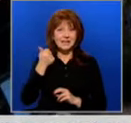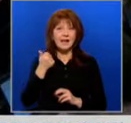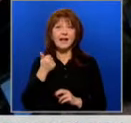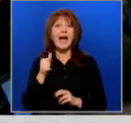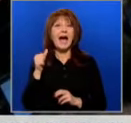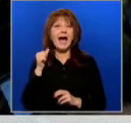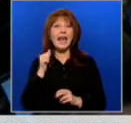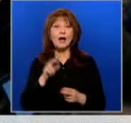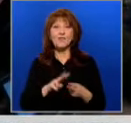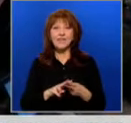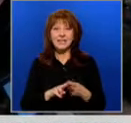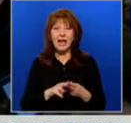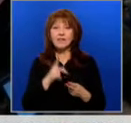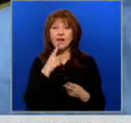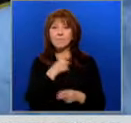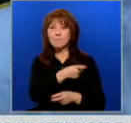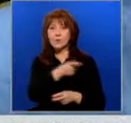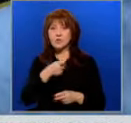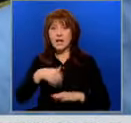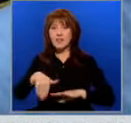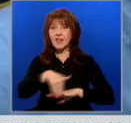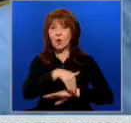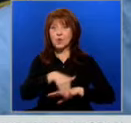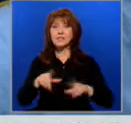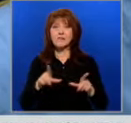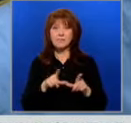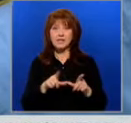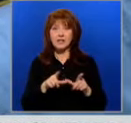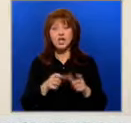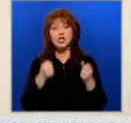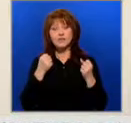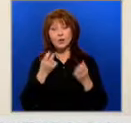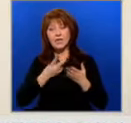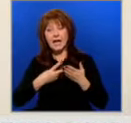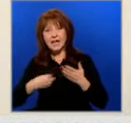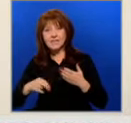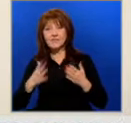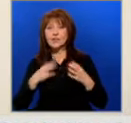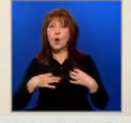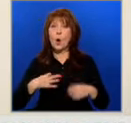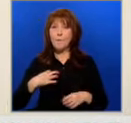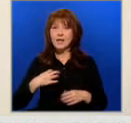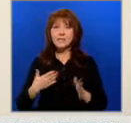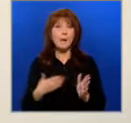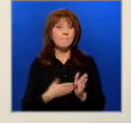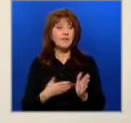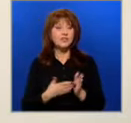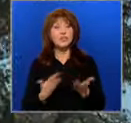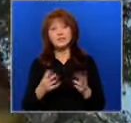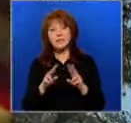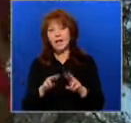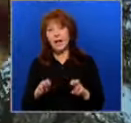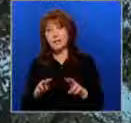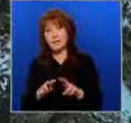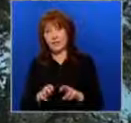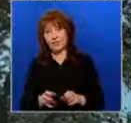Каталуния Алехо Видал Квадрас беше прострелян на улица в Мадрид. Животът му е извън опасност, но причините за нападението се разследват.